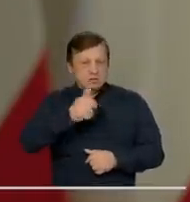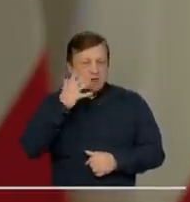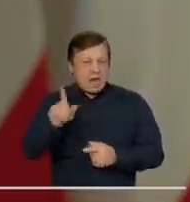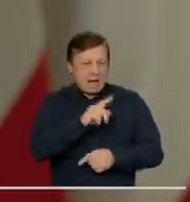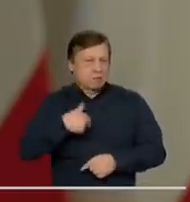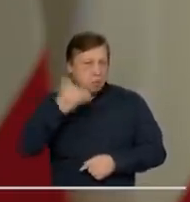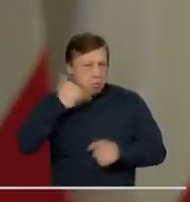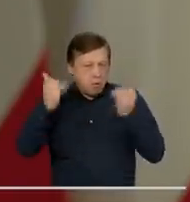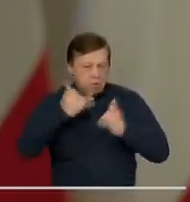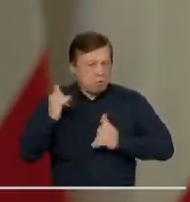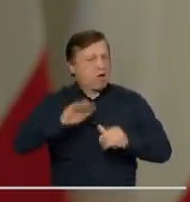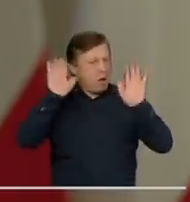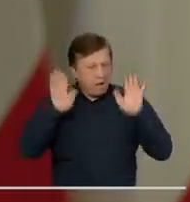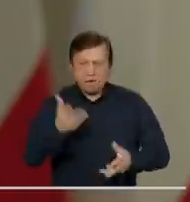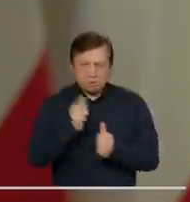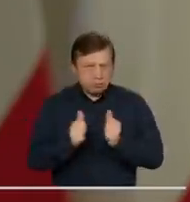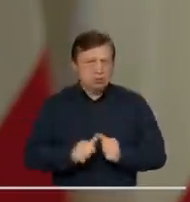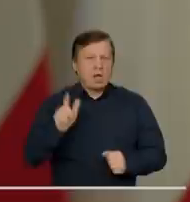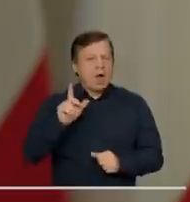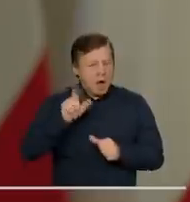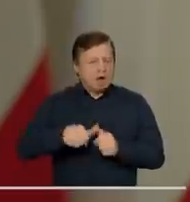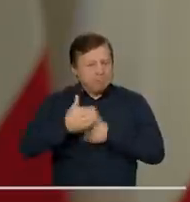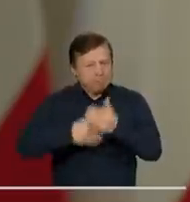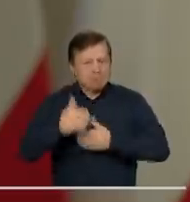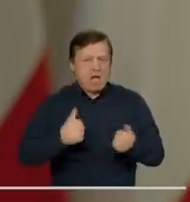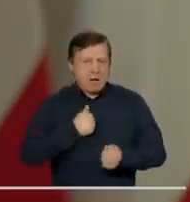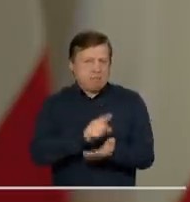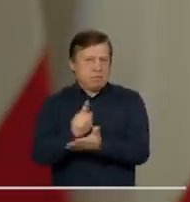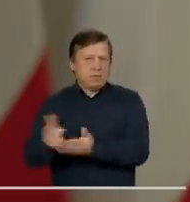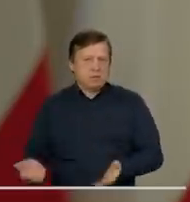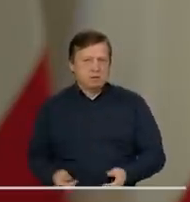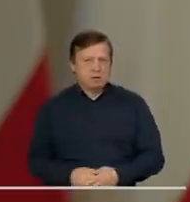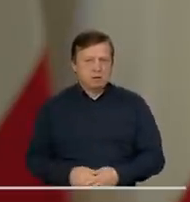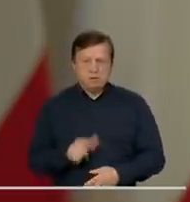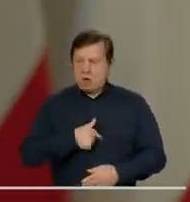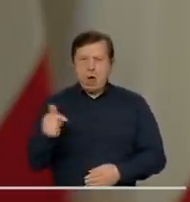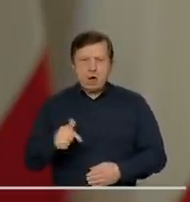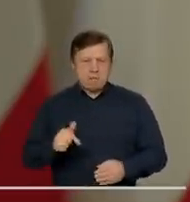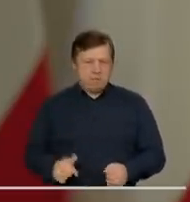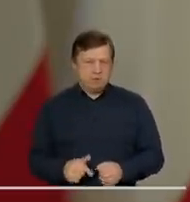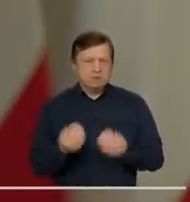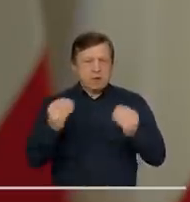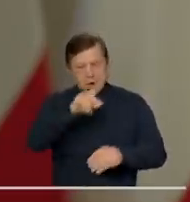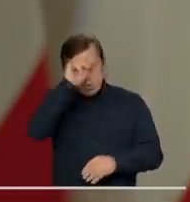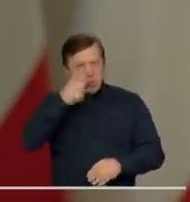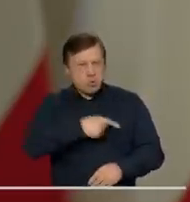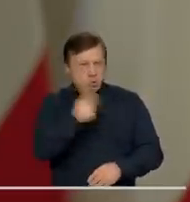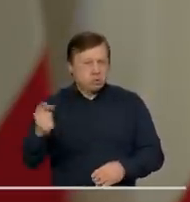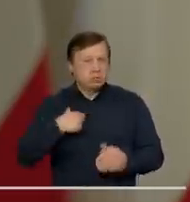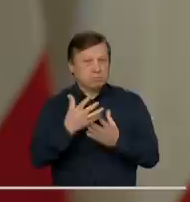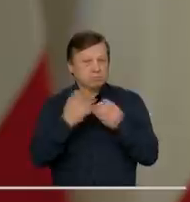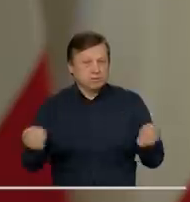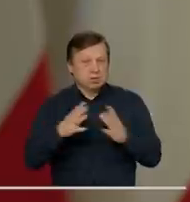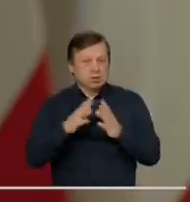to, by była w stanie sprostać najtrudniejszym wyzwaniom. Jesteśmy to winni wszystkim wspaniałym ludziom, których